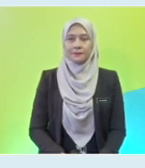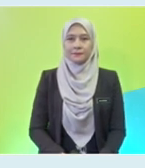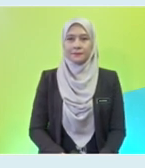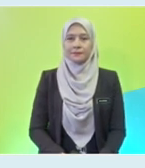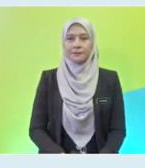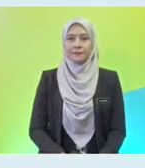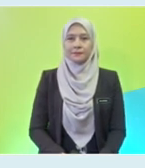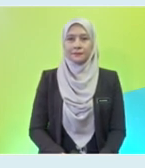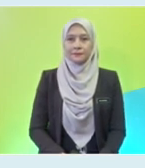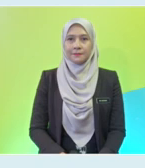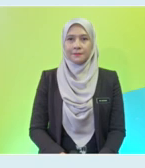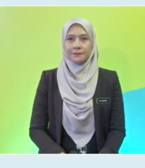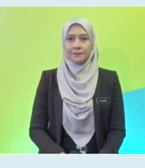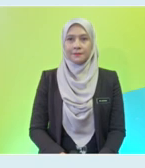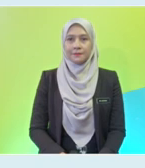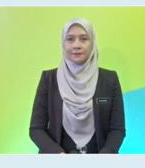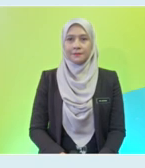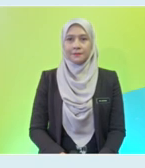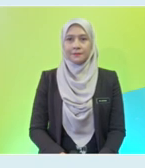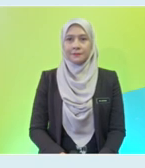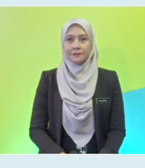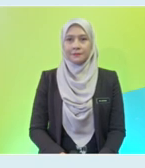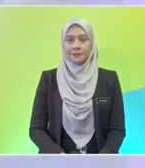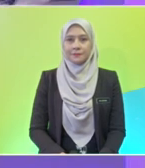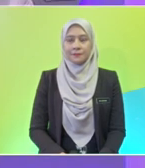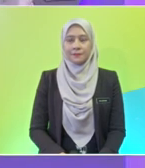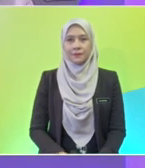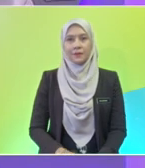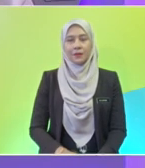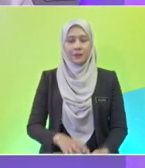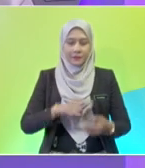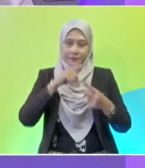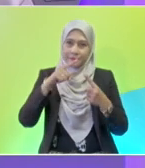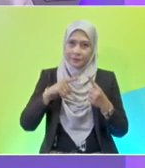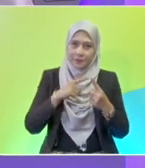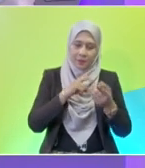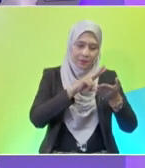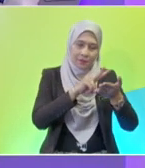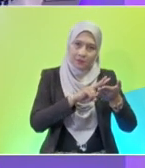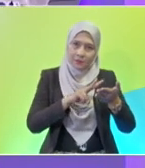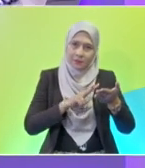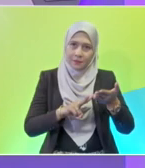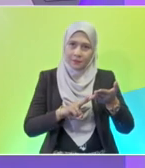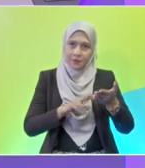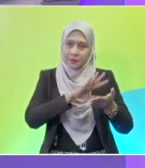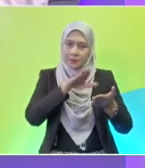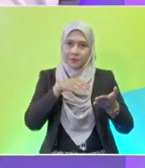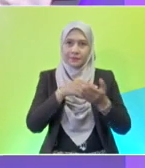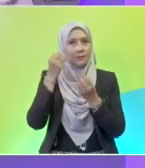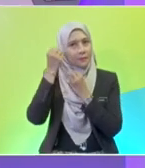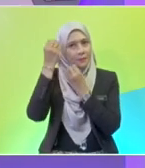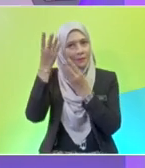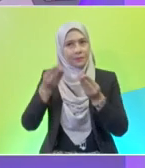nitrat menekan putih terbentuk jadi di sini telah memberi kita ide apa jawabannya kita lihat jawaban dia jadi di sini